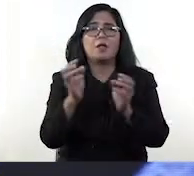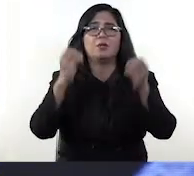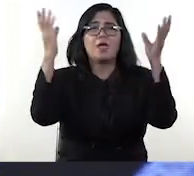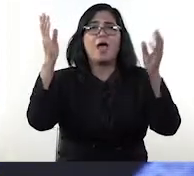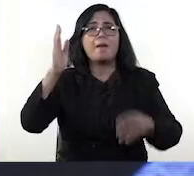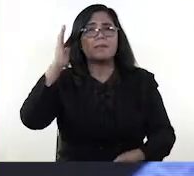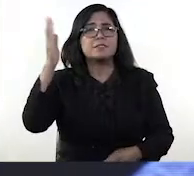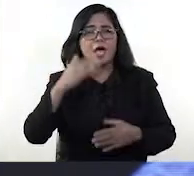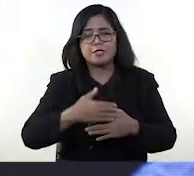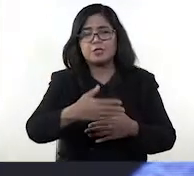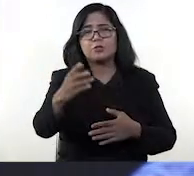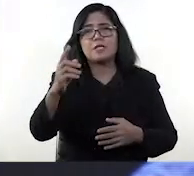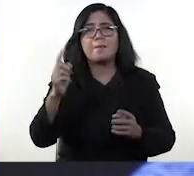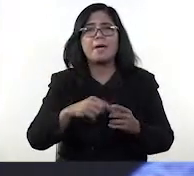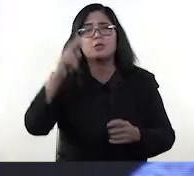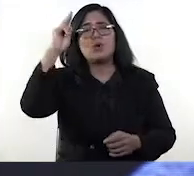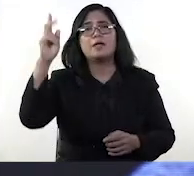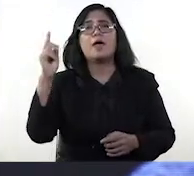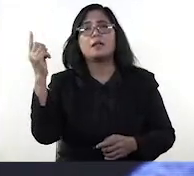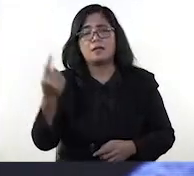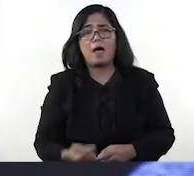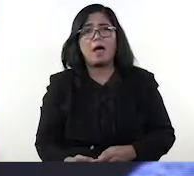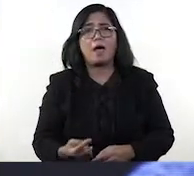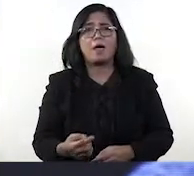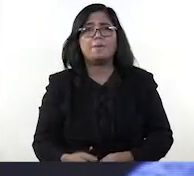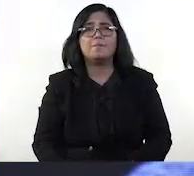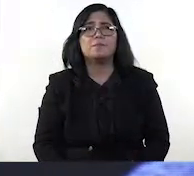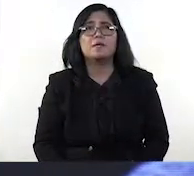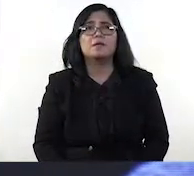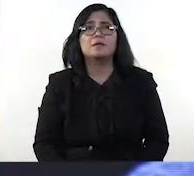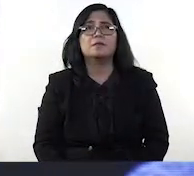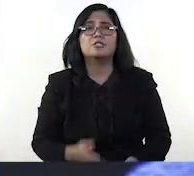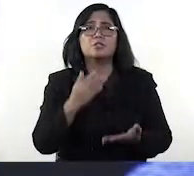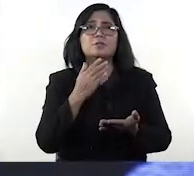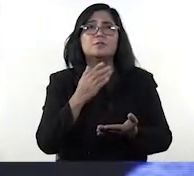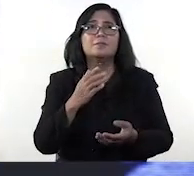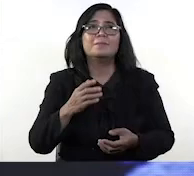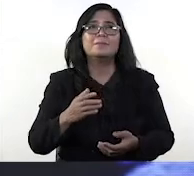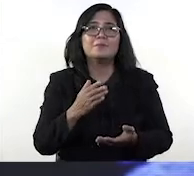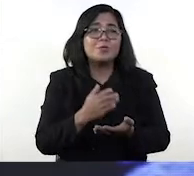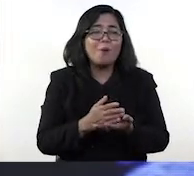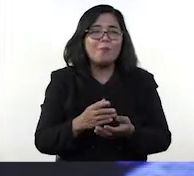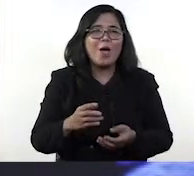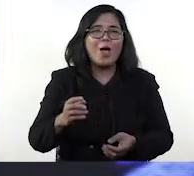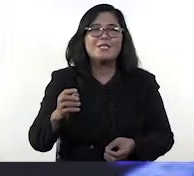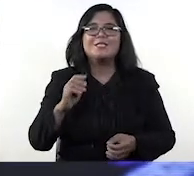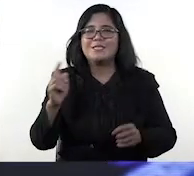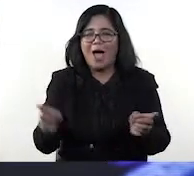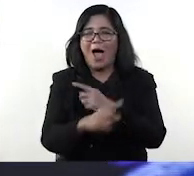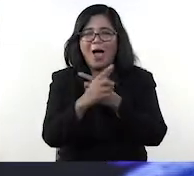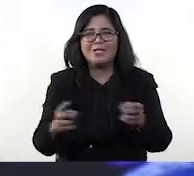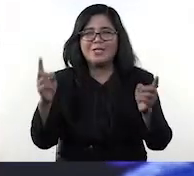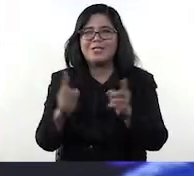bersaksi Haleluya bersaksi terus sampai Tuhan datang baru Mustopa yang berteriak bersaksi